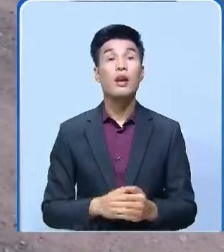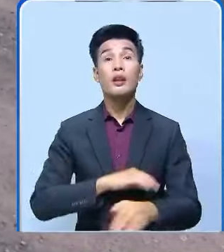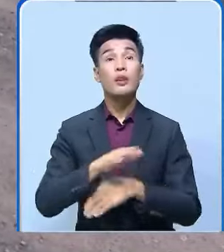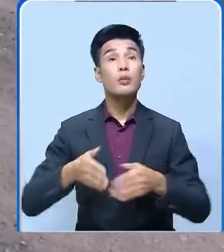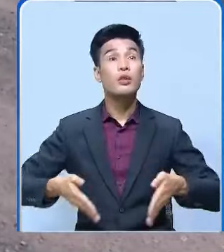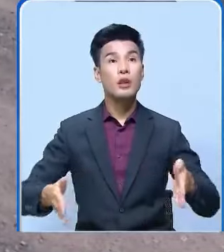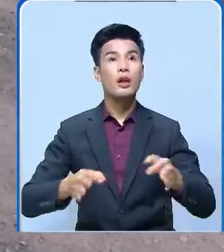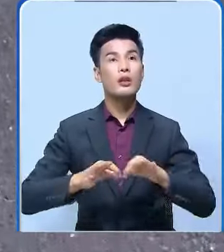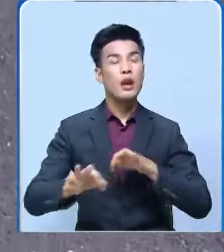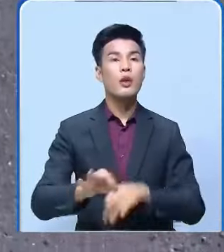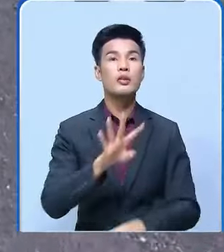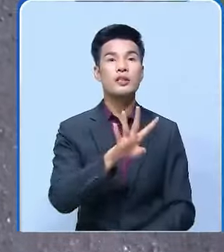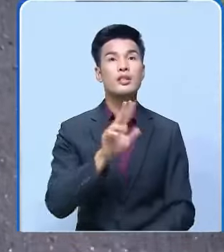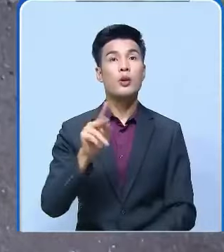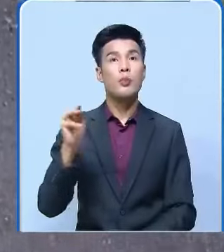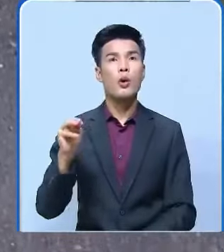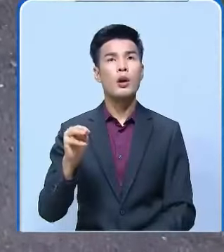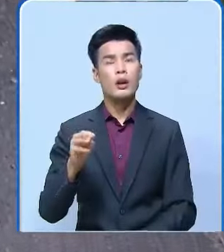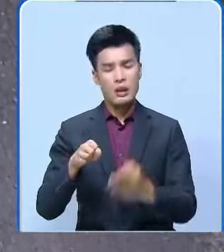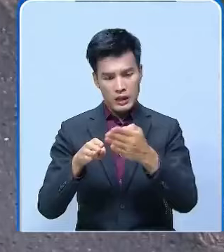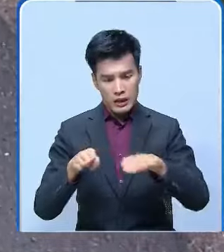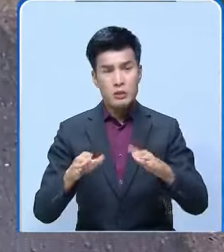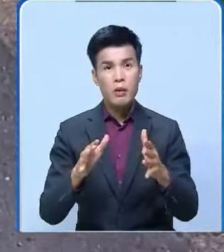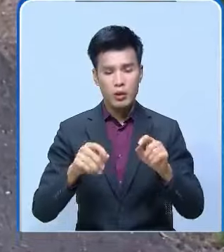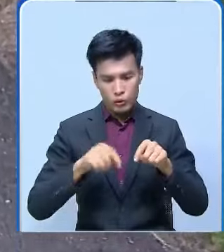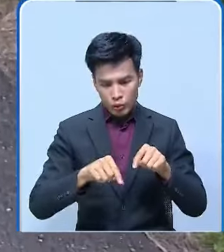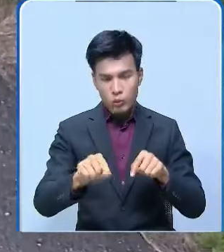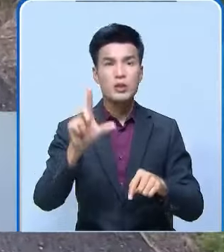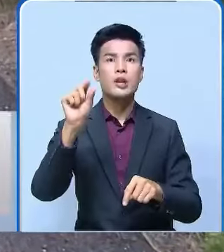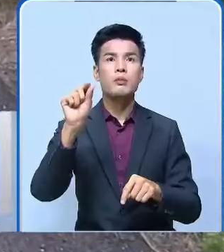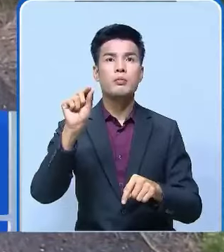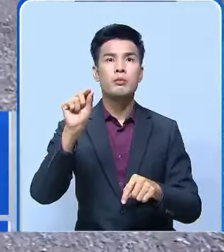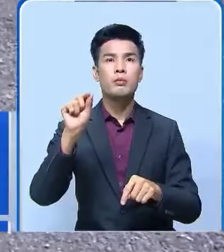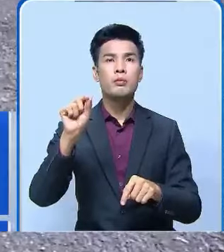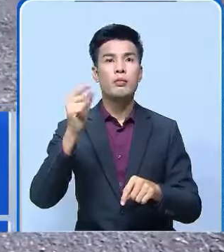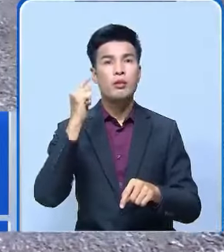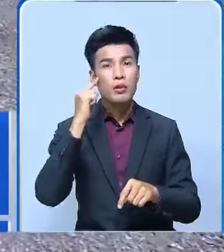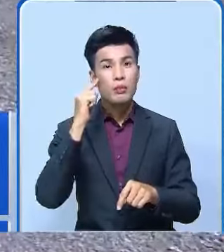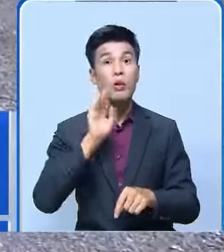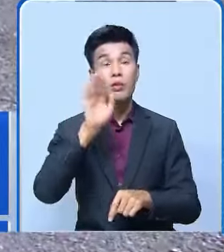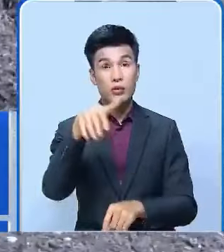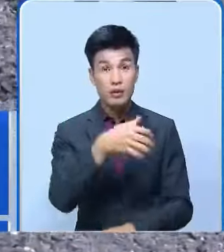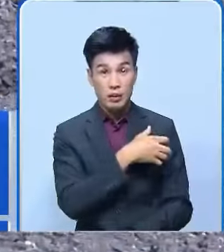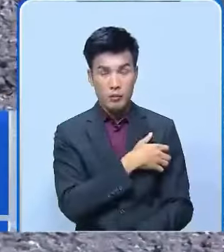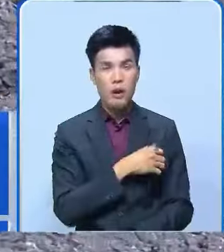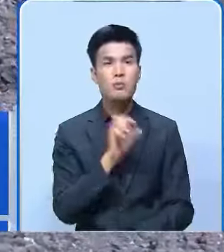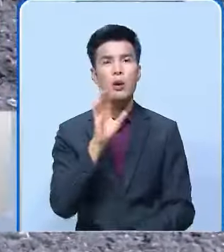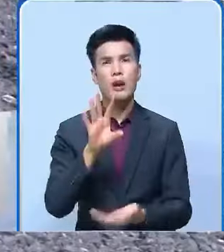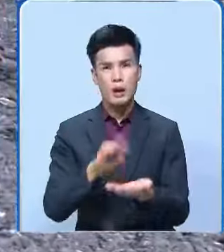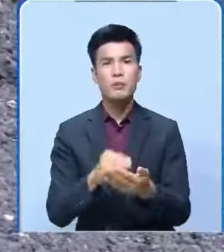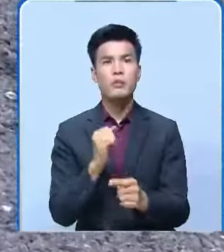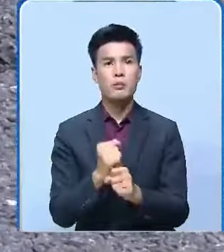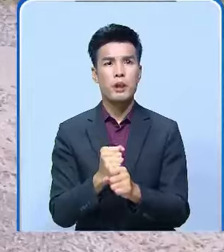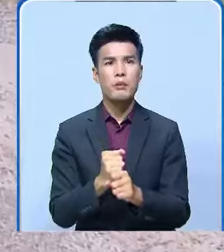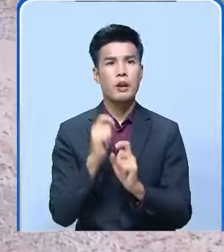ความยาวเกือบ4กิโลเมตรมีหลุมลึกและใหญ่ไปแล้วเกือบ20หลุมนี่คือโจทย์ที่ทางเทศบาลรับปากว่าจะแก้ไขไม่ให้เ